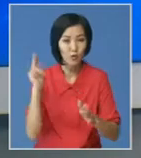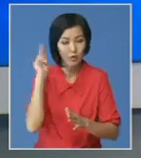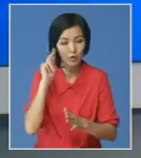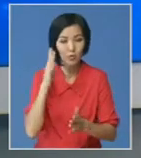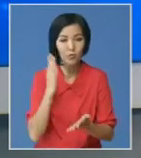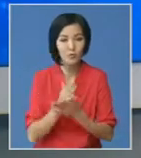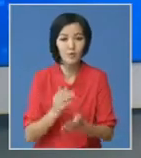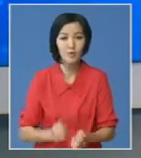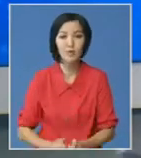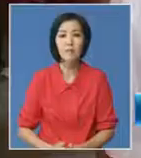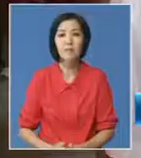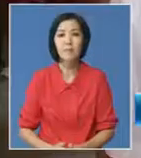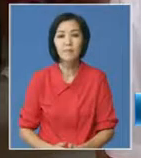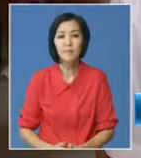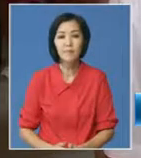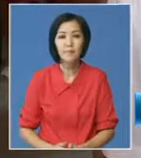жатыр.